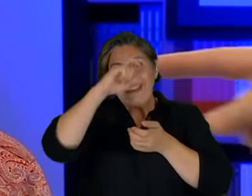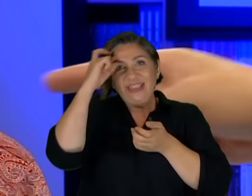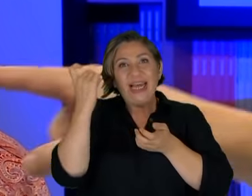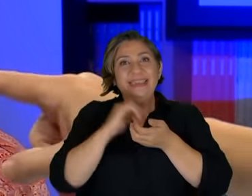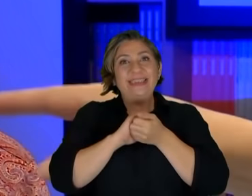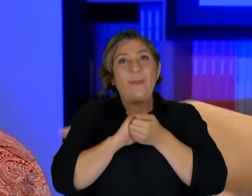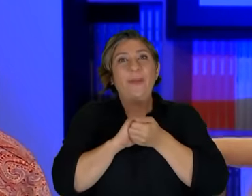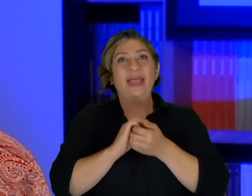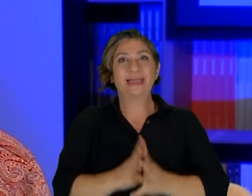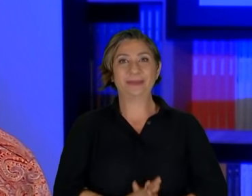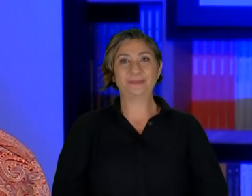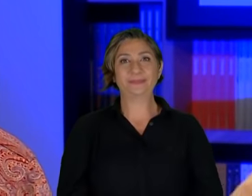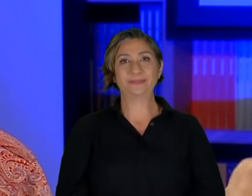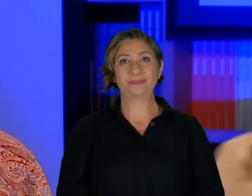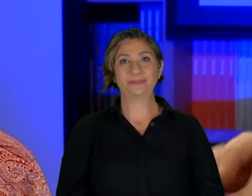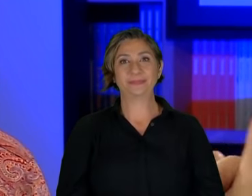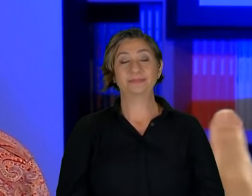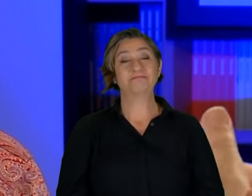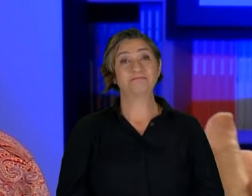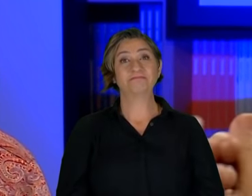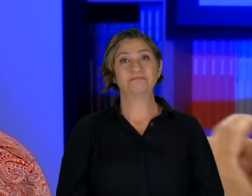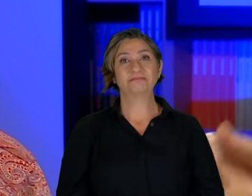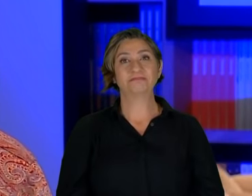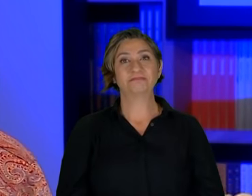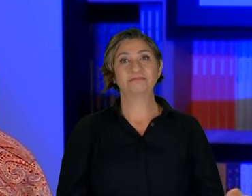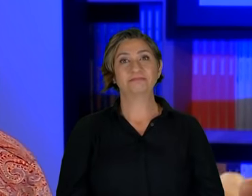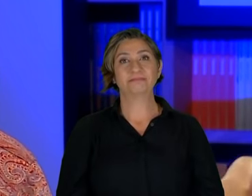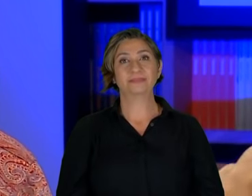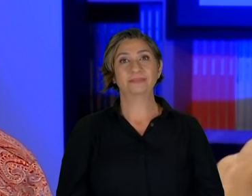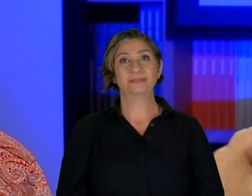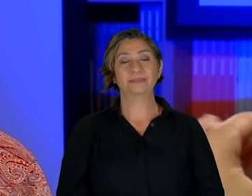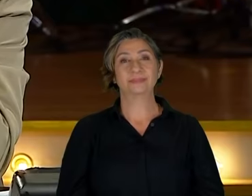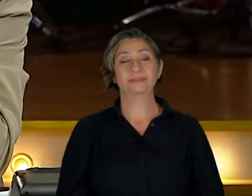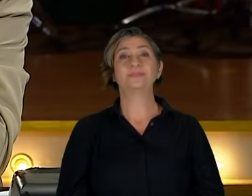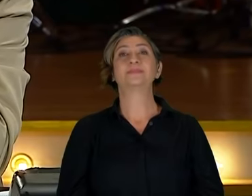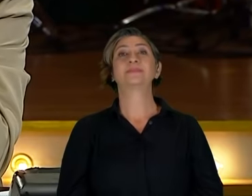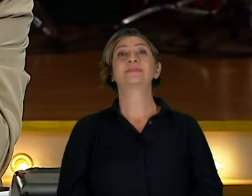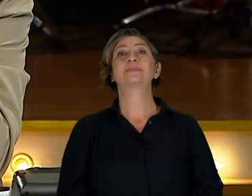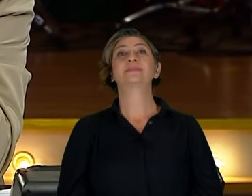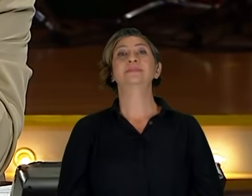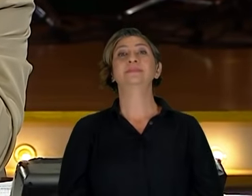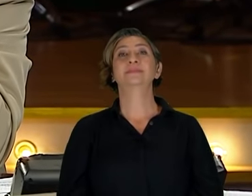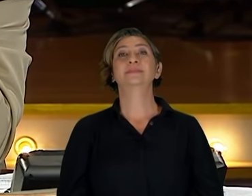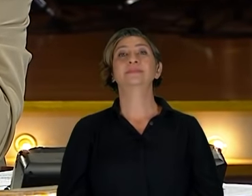o. Gözümüze sokmuyorsun yani. Ha? Evet. Bir de